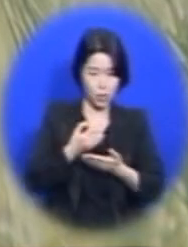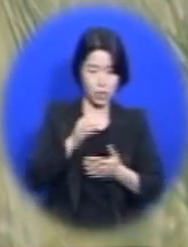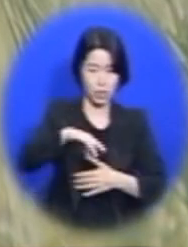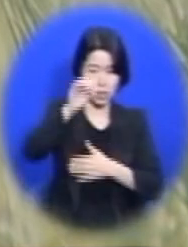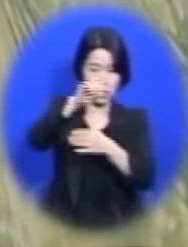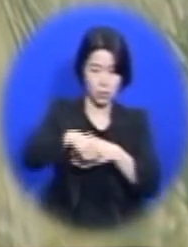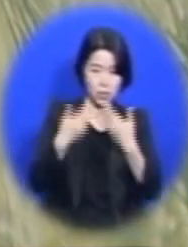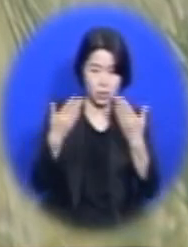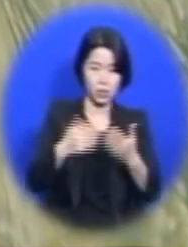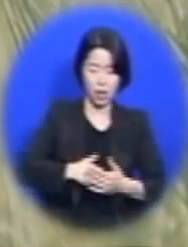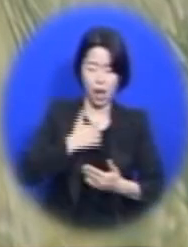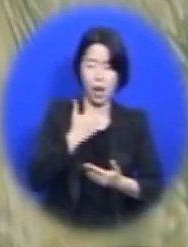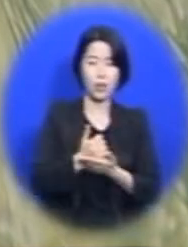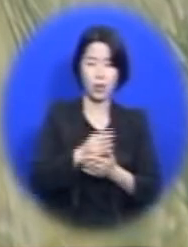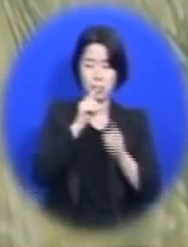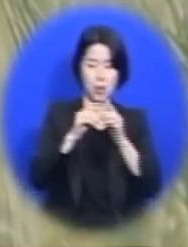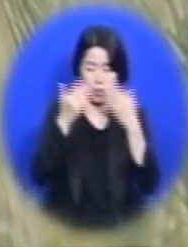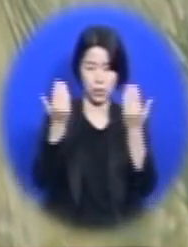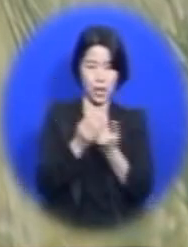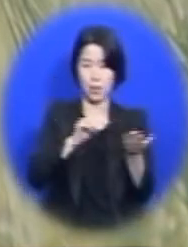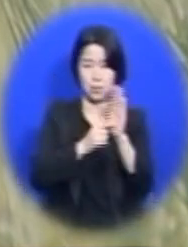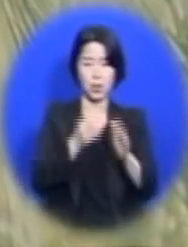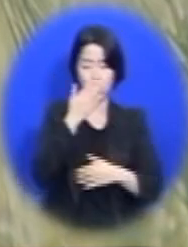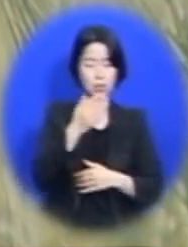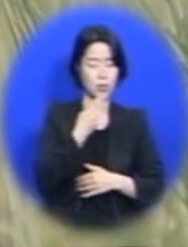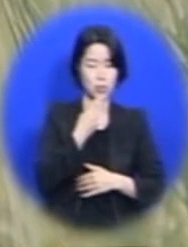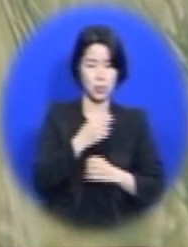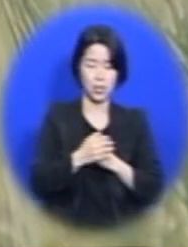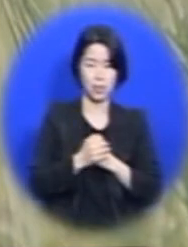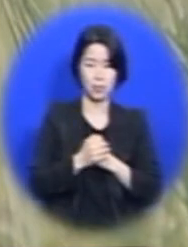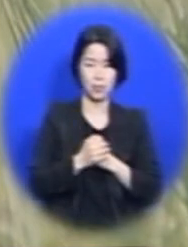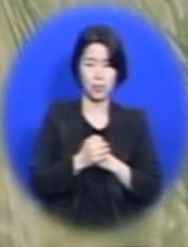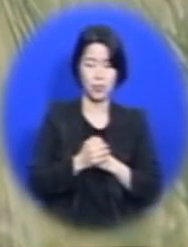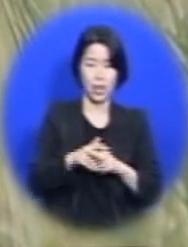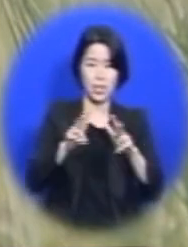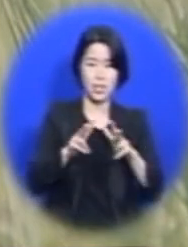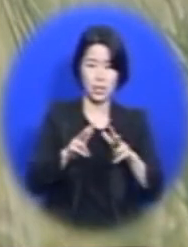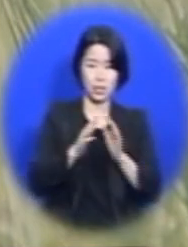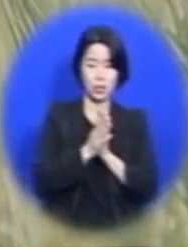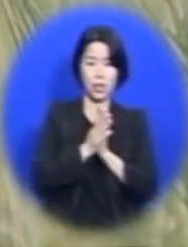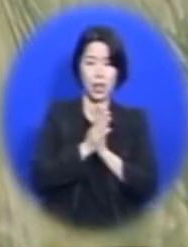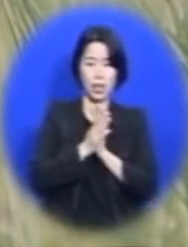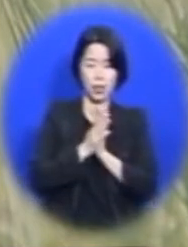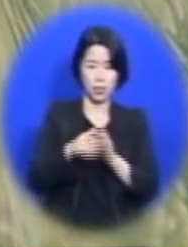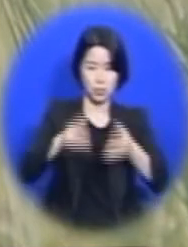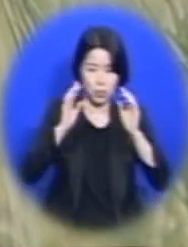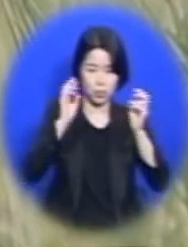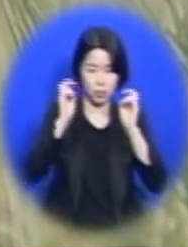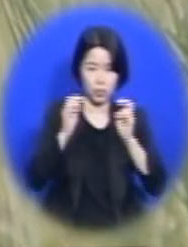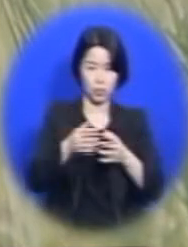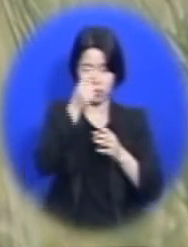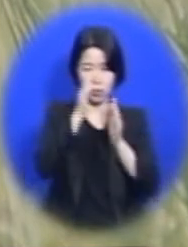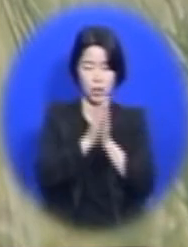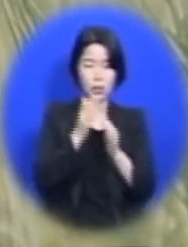주님께 드리는 감격은 말로 다 표현할 수 없었습니다. 최근 불개척을 앞두고 기도하던 중 두